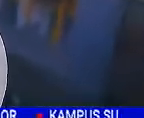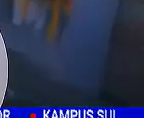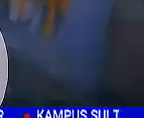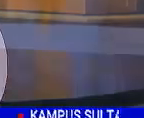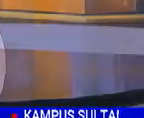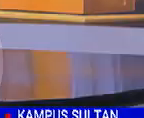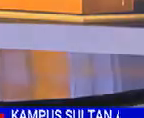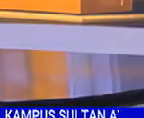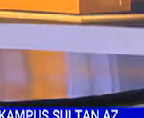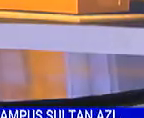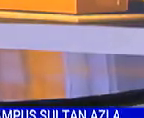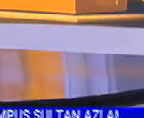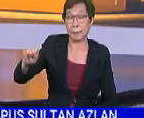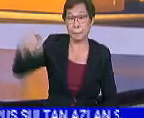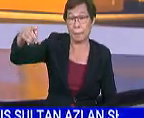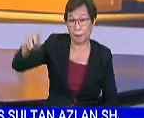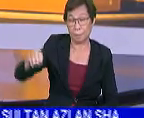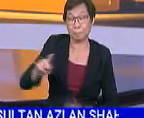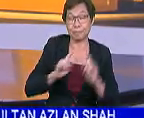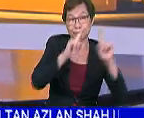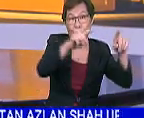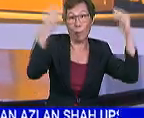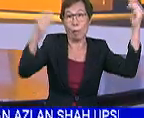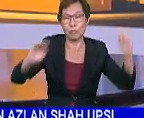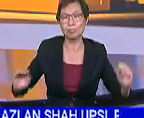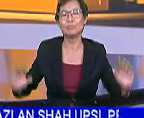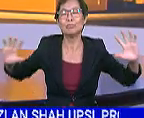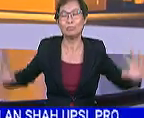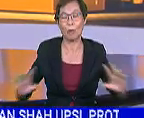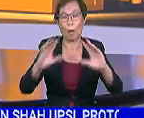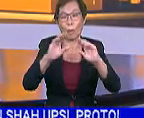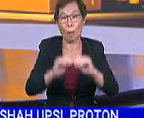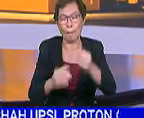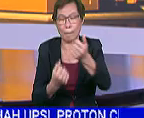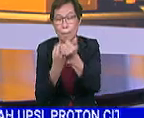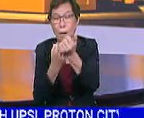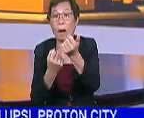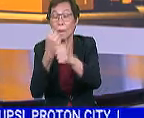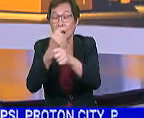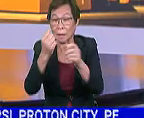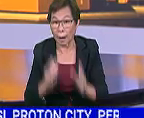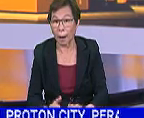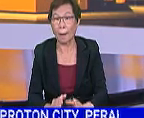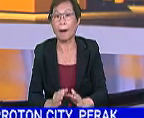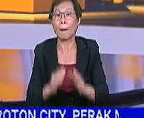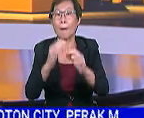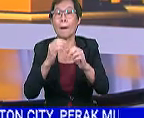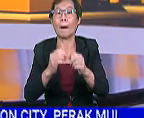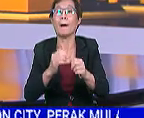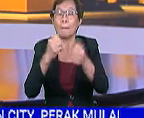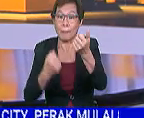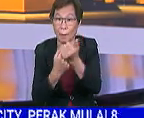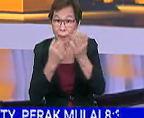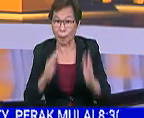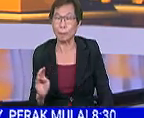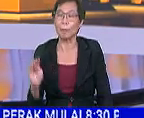per menteri dat seri Ismail Sabri yaakob menghadiri Majlis perjumpaan bersama jentera barisan nasional muar di dewan Tun Sulaiman muar